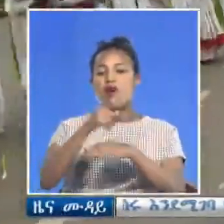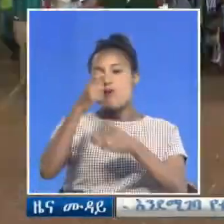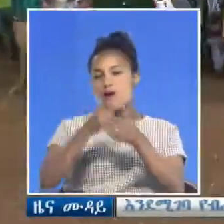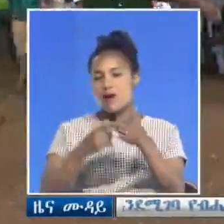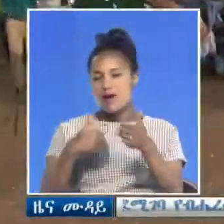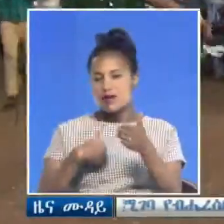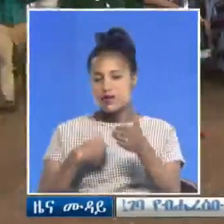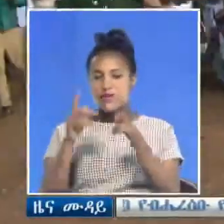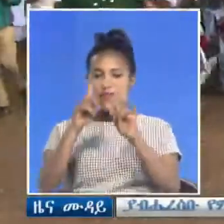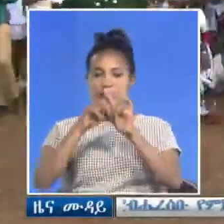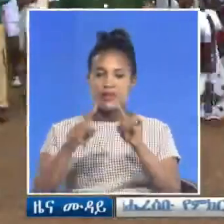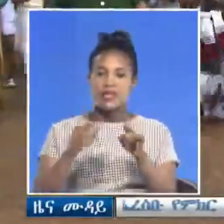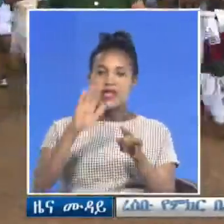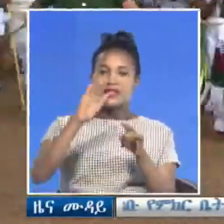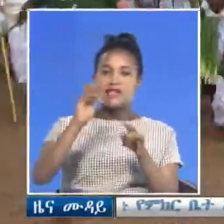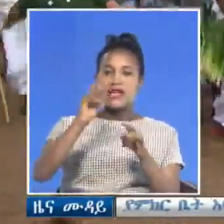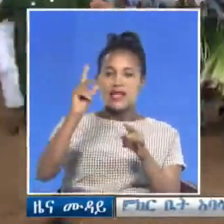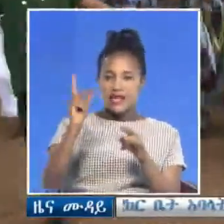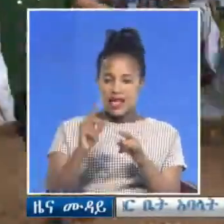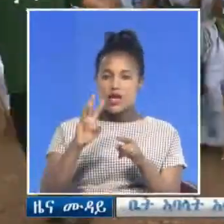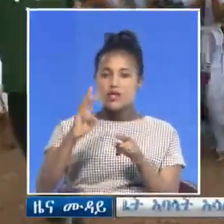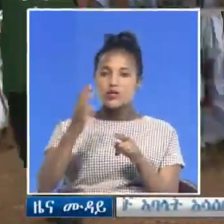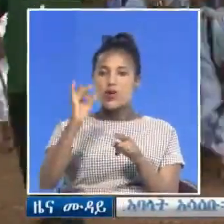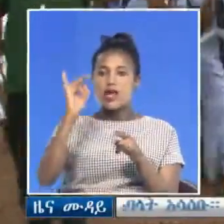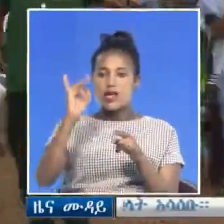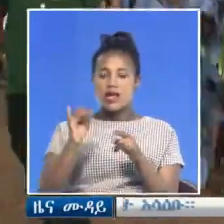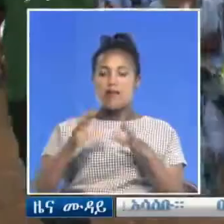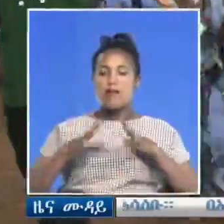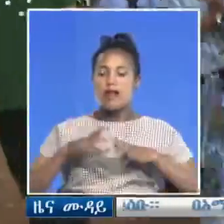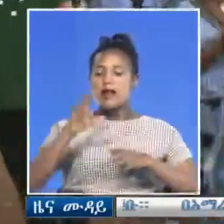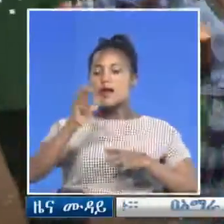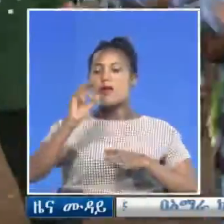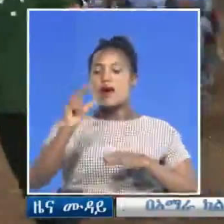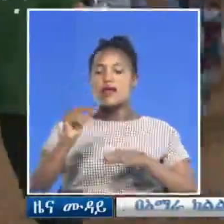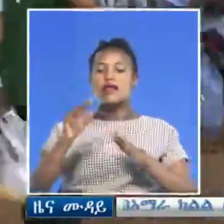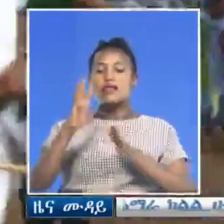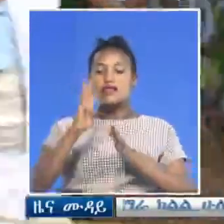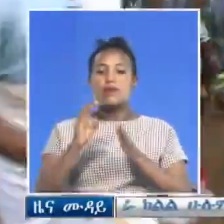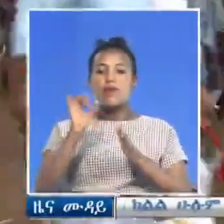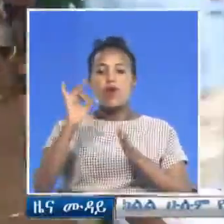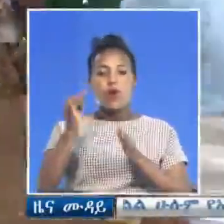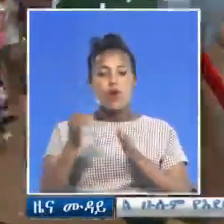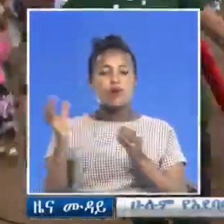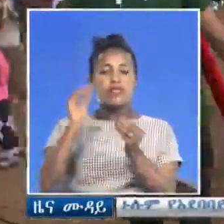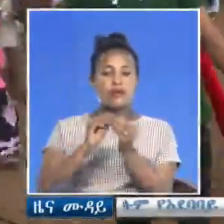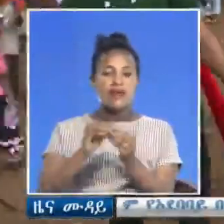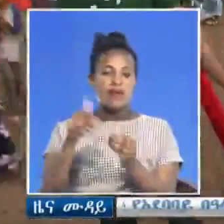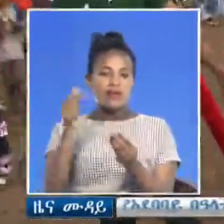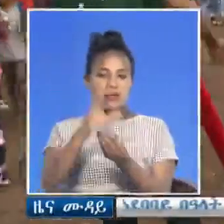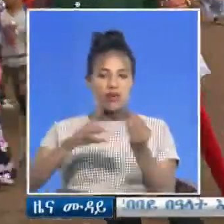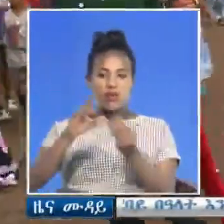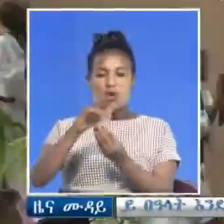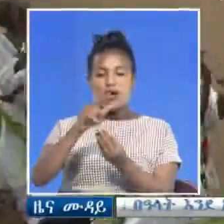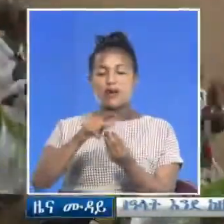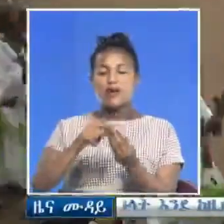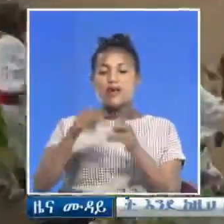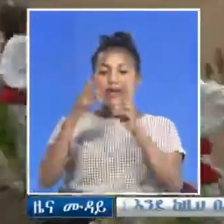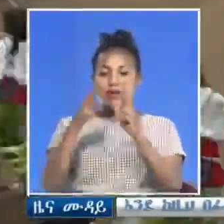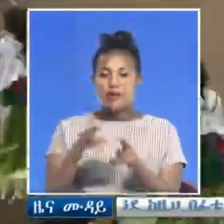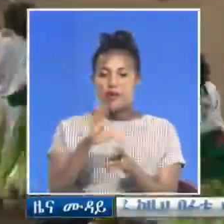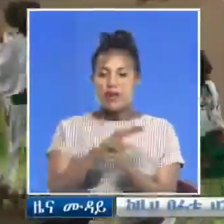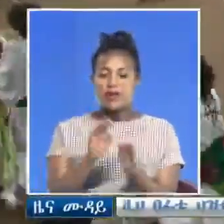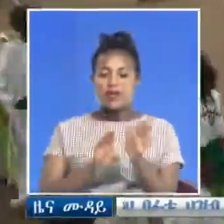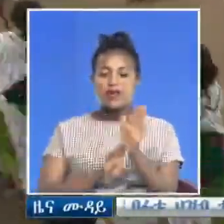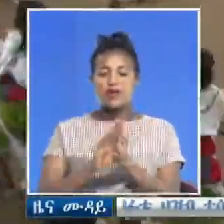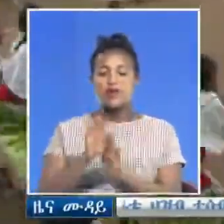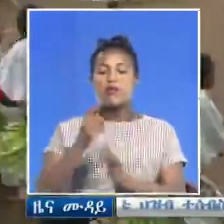አላቸው። በተለይ የሻደይ አሸንድዬና ሶለል በዓላት ከዋገምራና ሰሜን ወሎ ዞኖች ባለፈ በሌሎችም የክልሉ አካባቢዎች እየተከበሩና